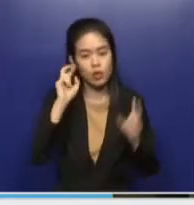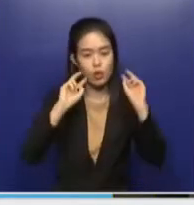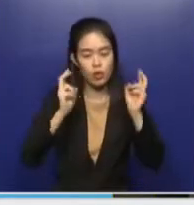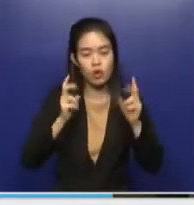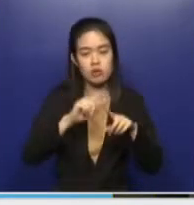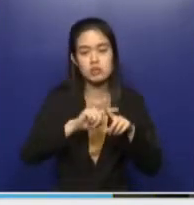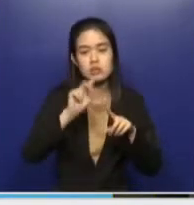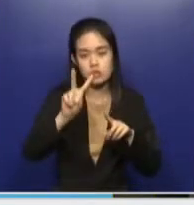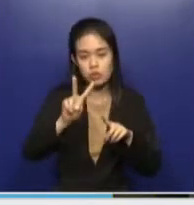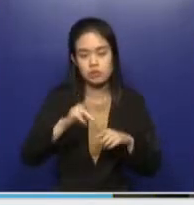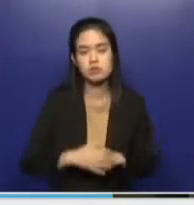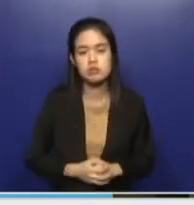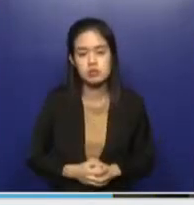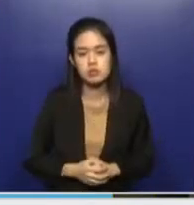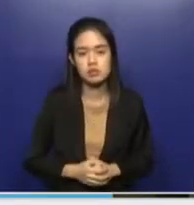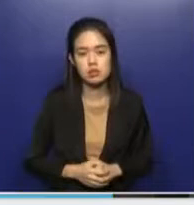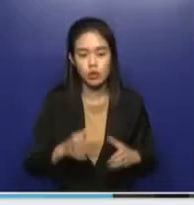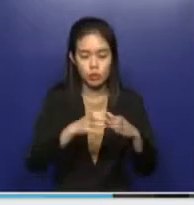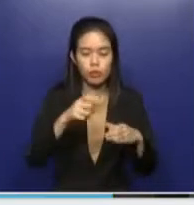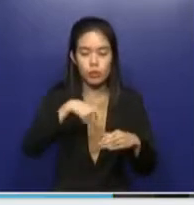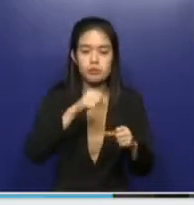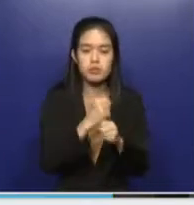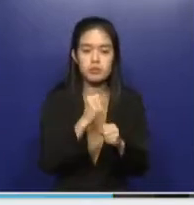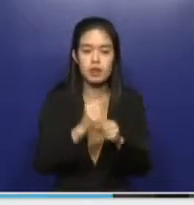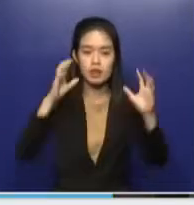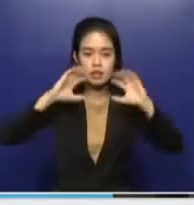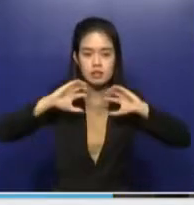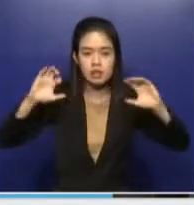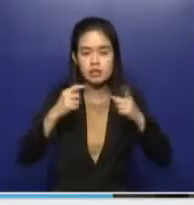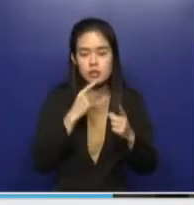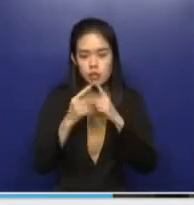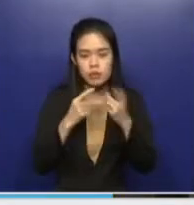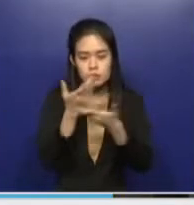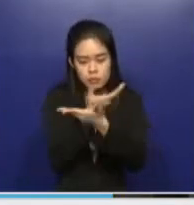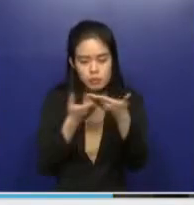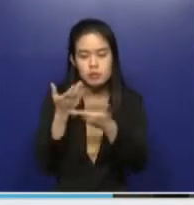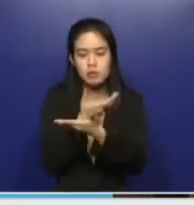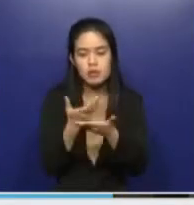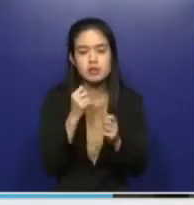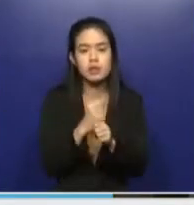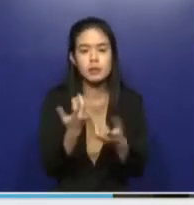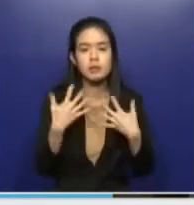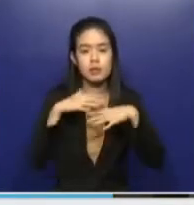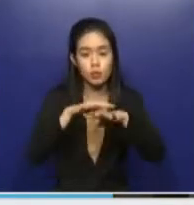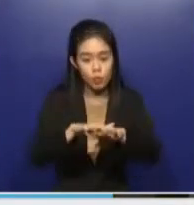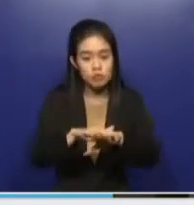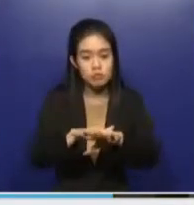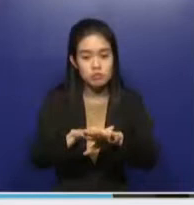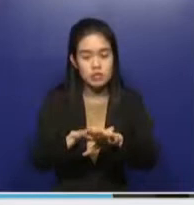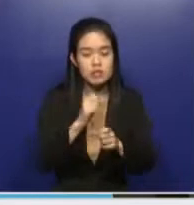าข้าราชการของเราจะประสานงานกันและปฏิบัติงานร่วมกันอย่างเป็นระบบได้รวด